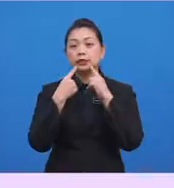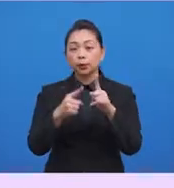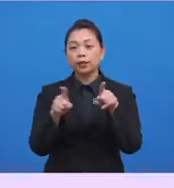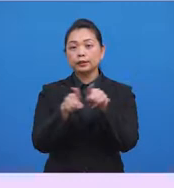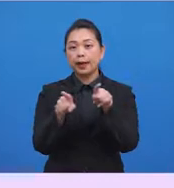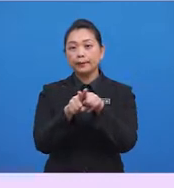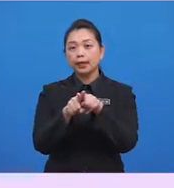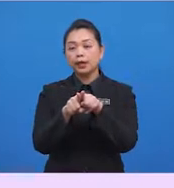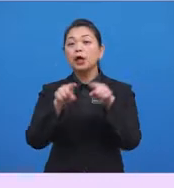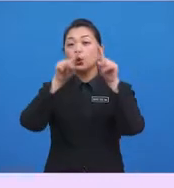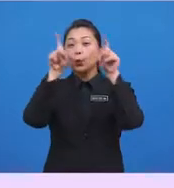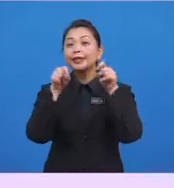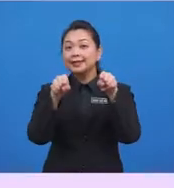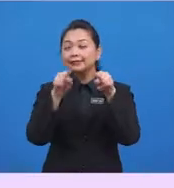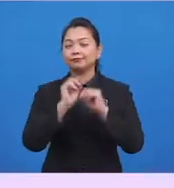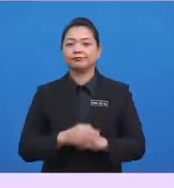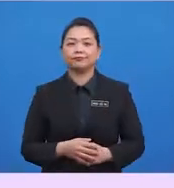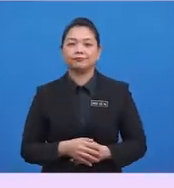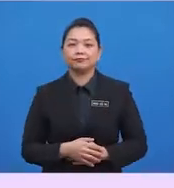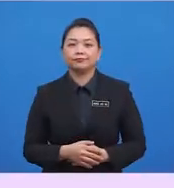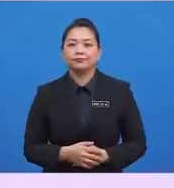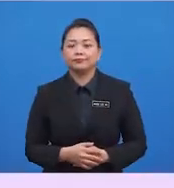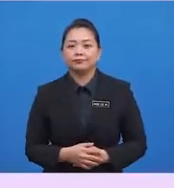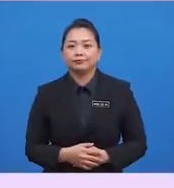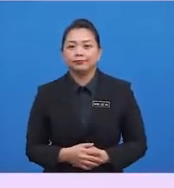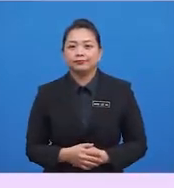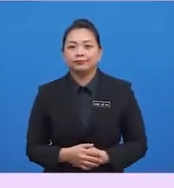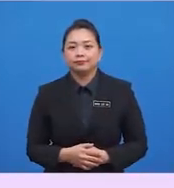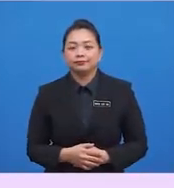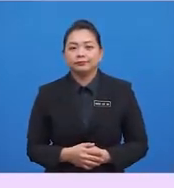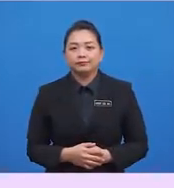bersama contoh soalan yang dipaparkan.